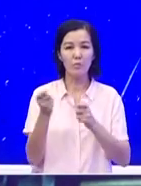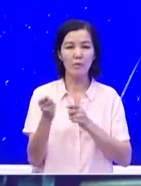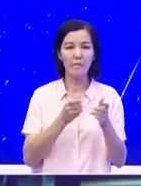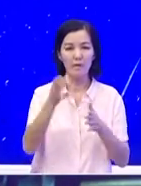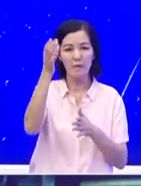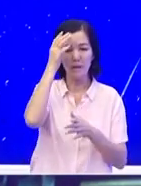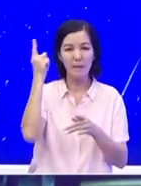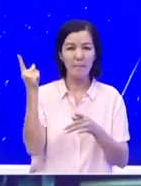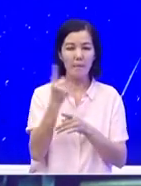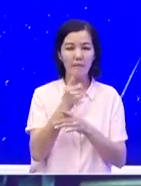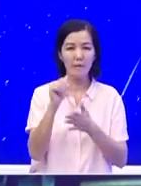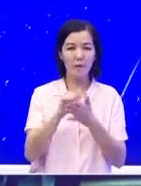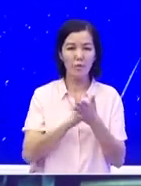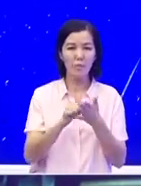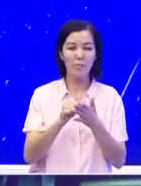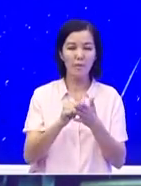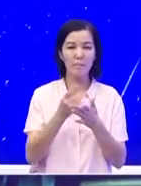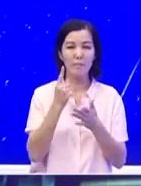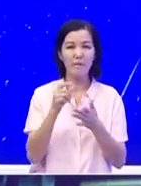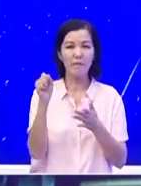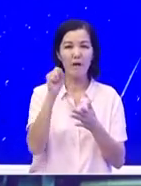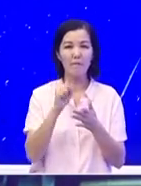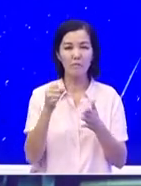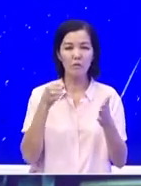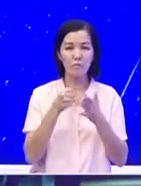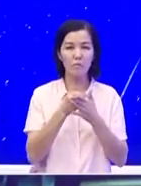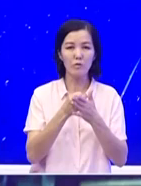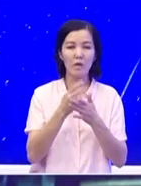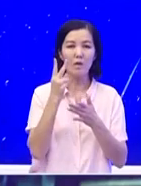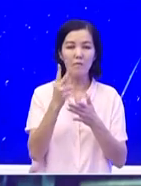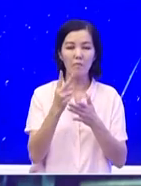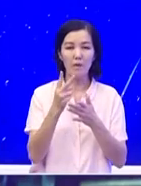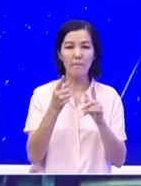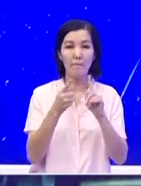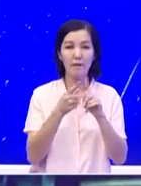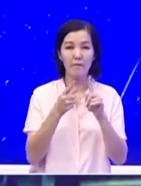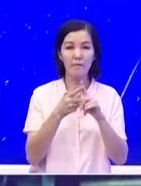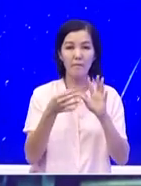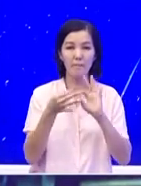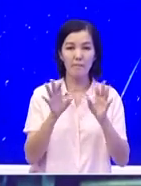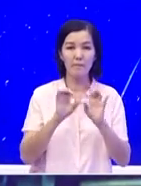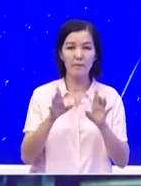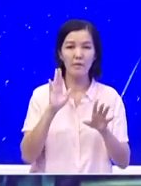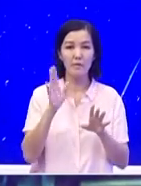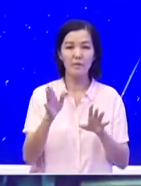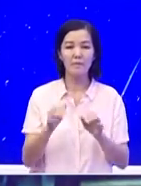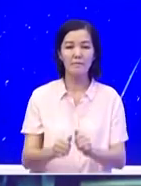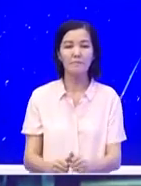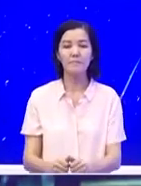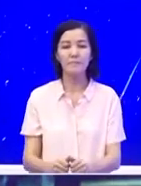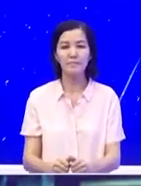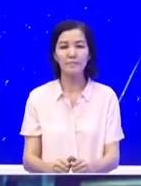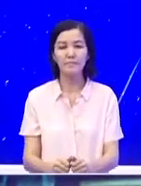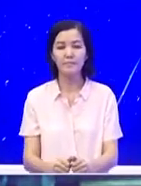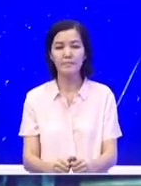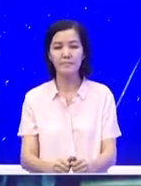документов в первый класс будет доступен до 1 августа. Подать заявление можно двумя способами. Подробнее обо всех нюансах поступления в школу расскажет